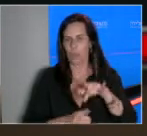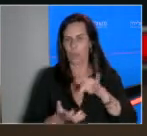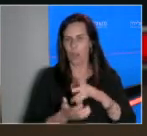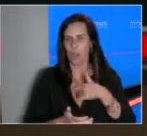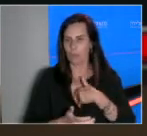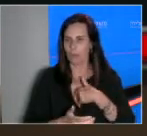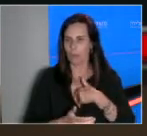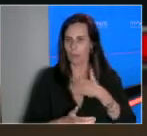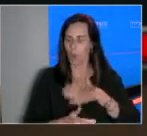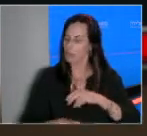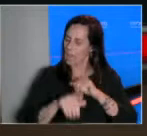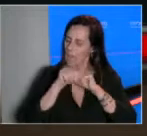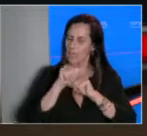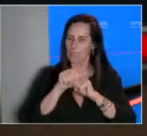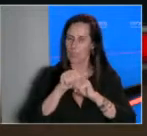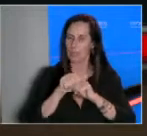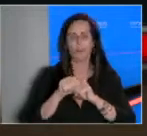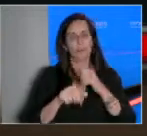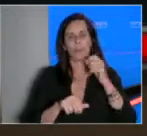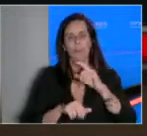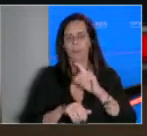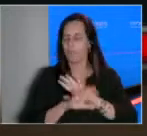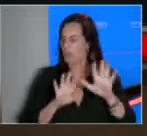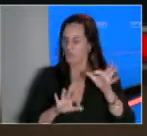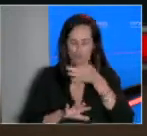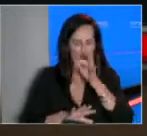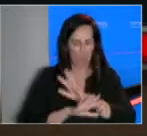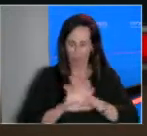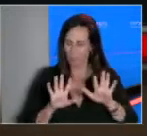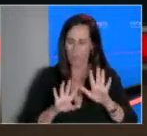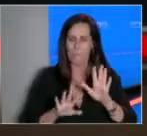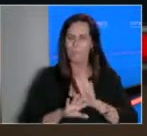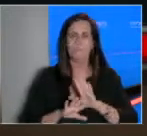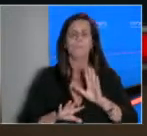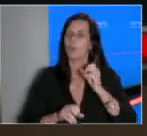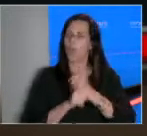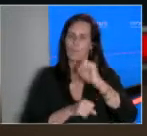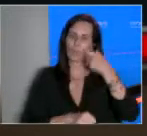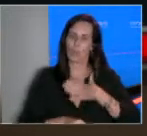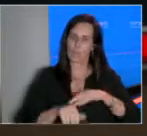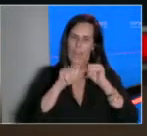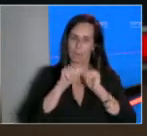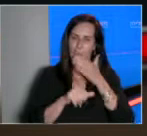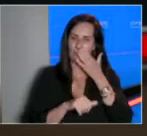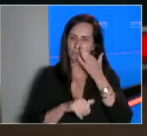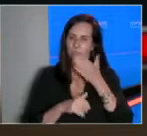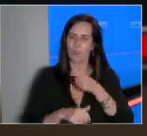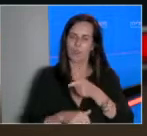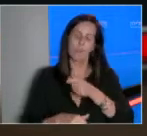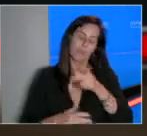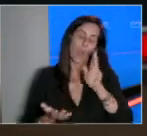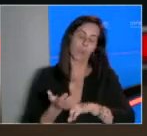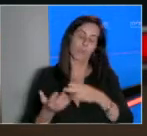אני רוצה לחזק ולתמוך, ללא עוררים, ללא אבל, כן תאריך, לא תאריך, בעובדות הסוציאליות, כי אין צודק